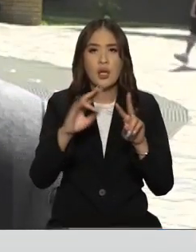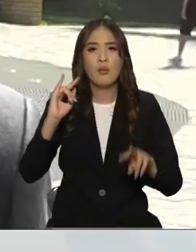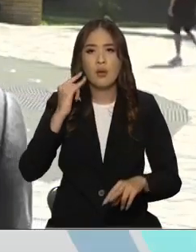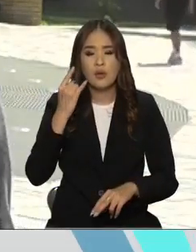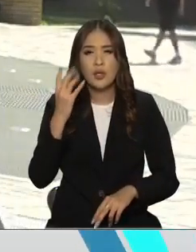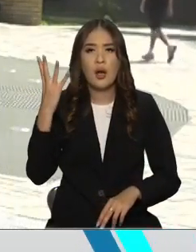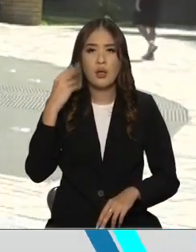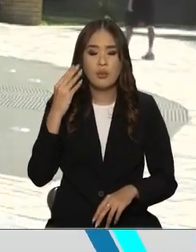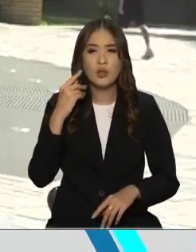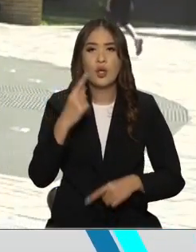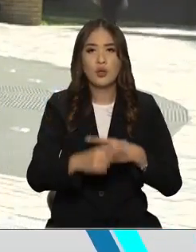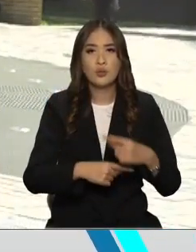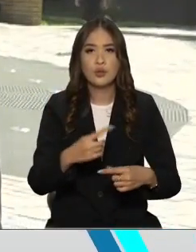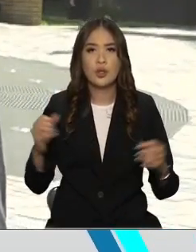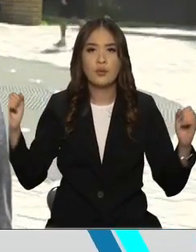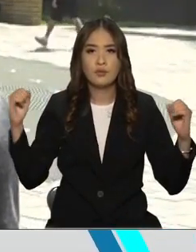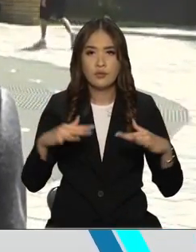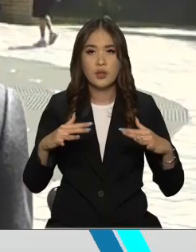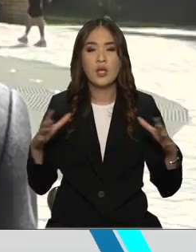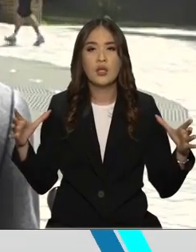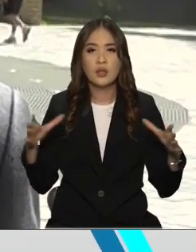өңірлерінен ұрпақтары жиналдық.